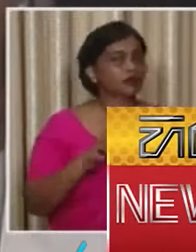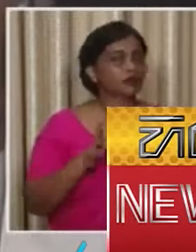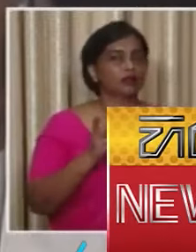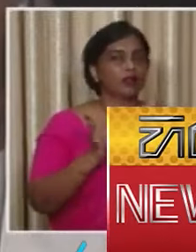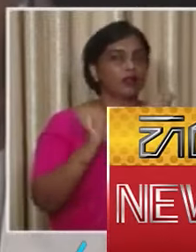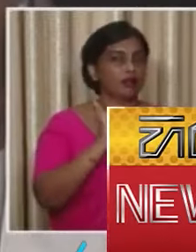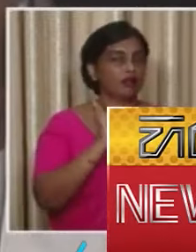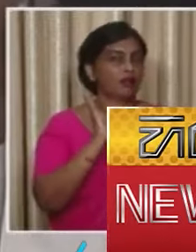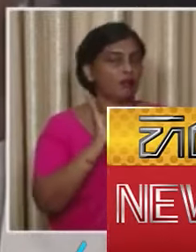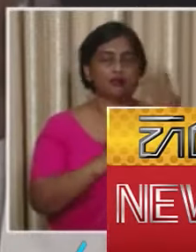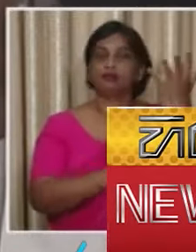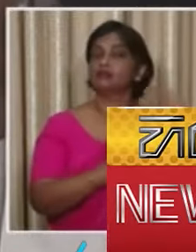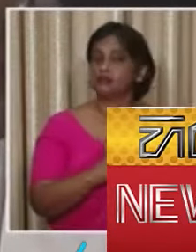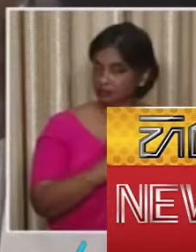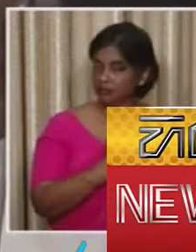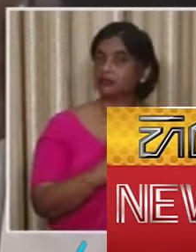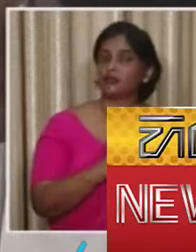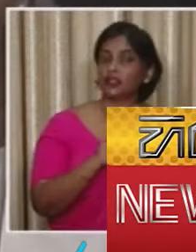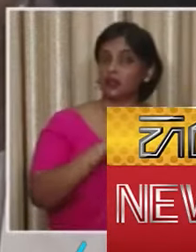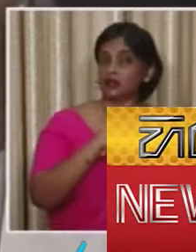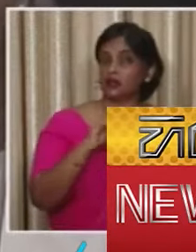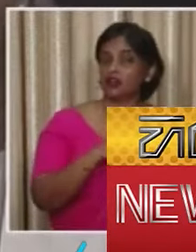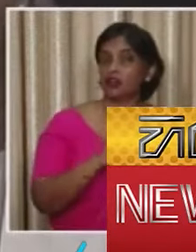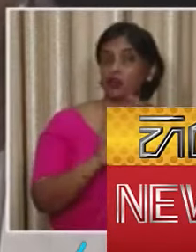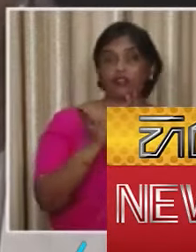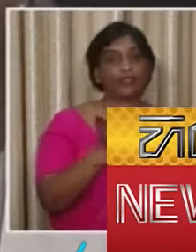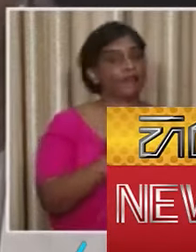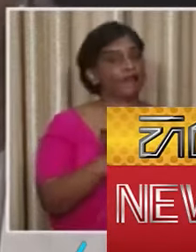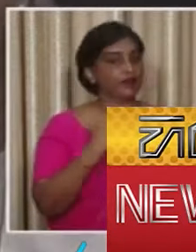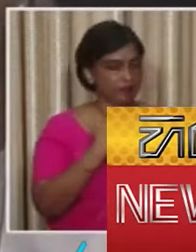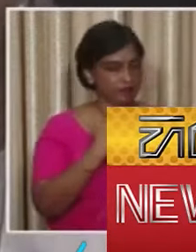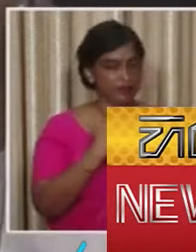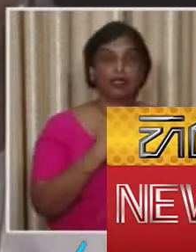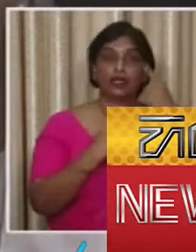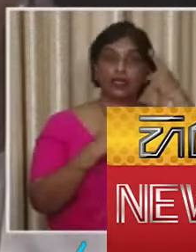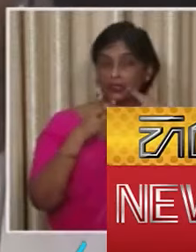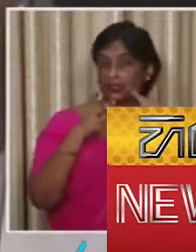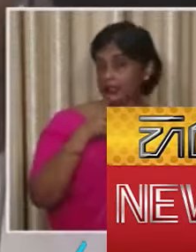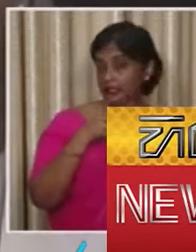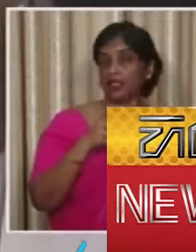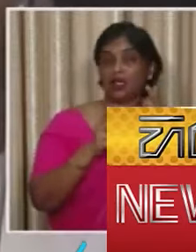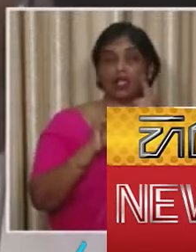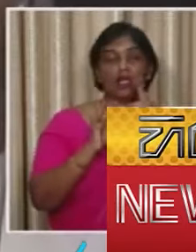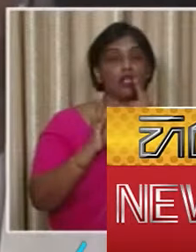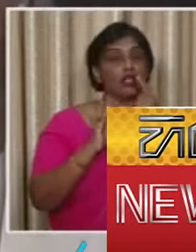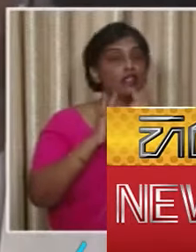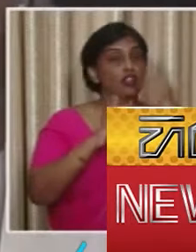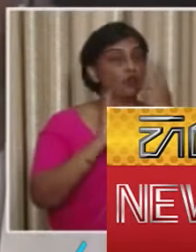විස්තීර්ණ ණය පහසුකම් ලබා ගැනීම සහ රට තුළ මූල්‍ය විනයක් ඇති කිරීම. දෙක ජාත්‍යන්තර මූල්‍ය හා